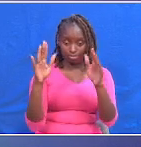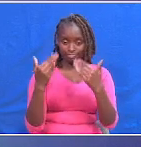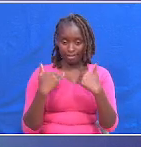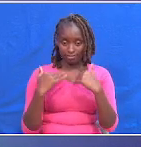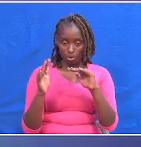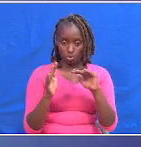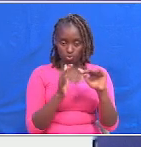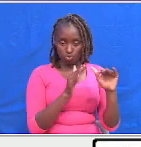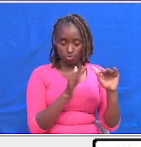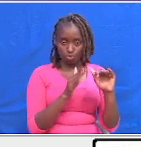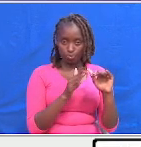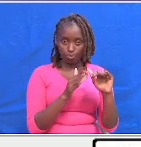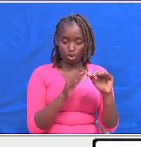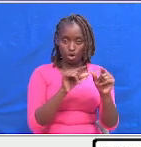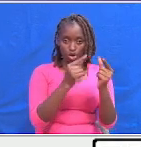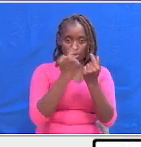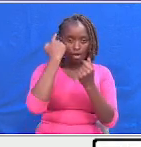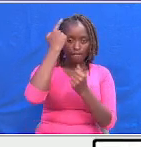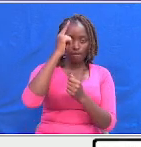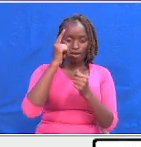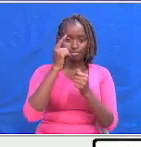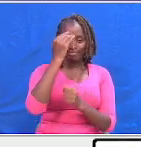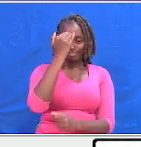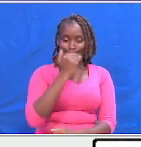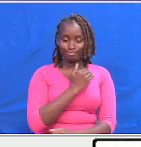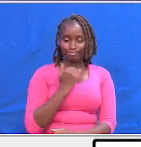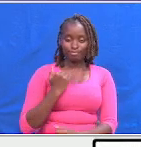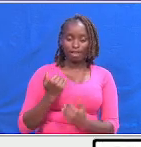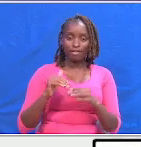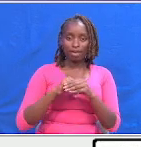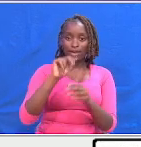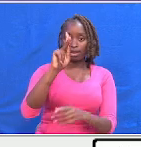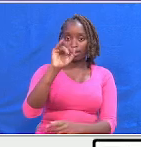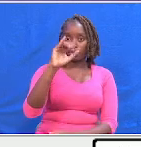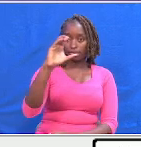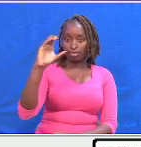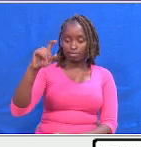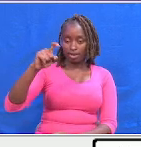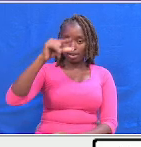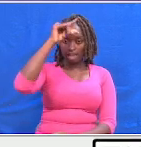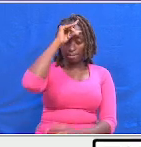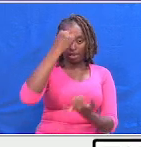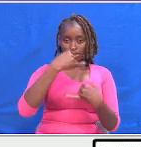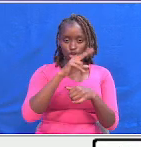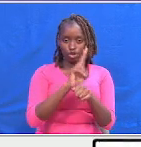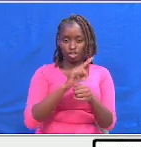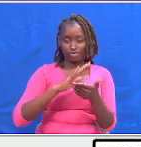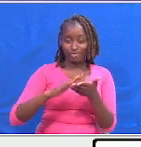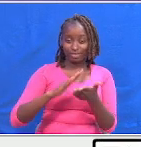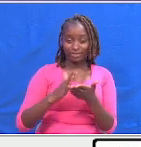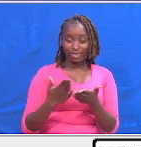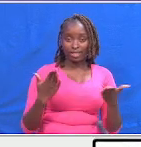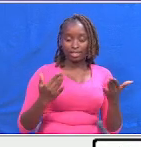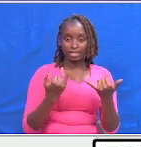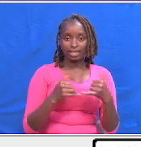Maaskofu wa kanisa Katoliki nchini KCCB linaitaka serikali kuchukua hatua za haraka na madhubuti kukabiliana